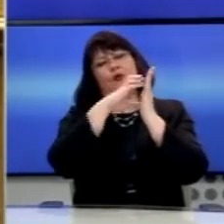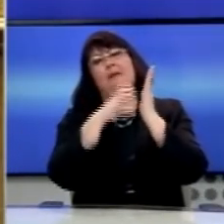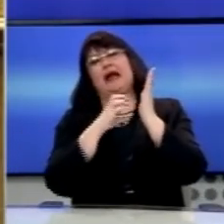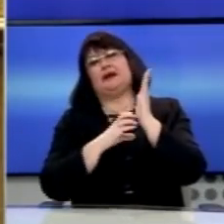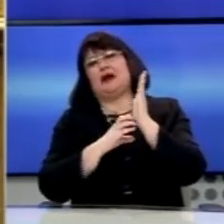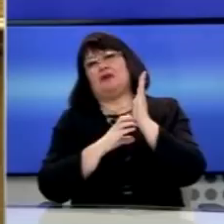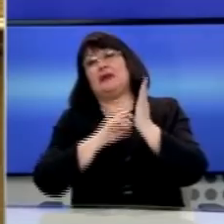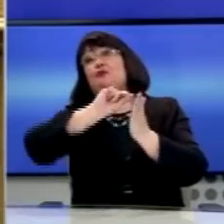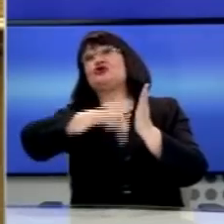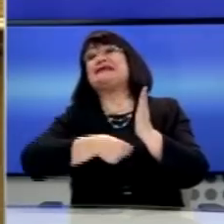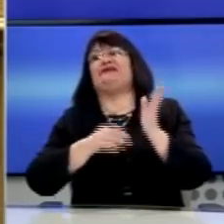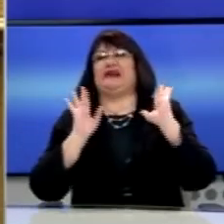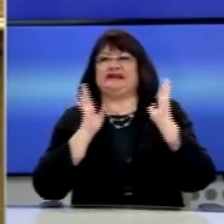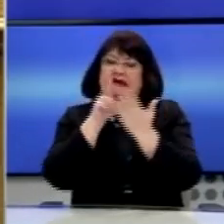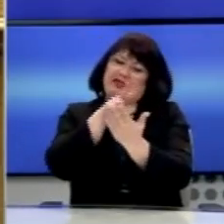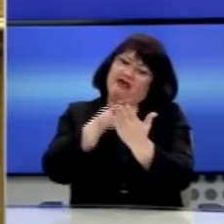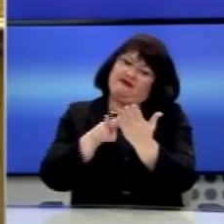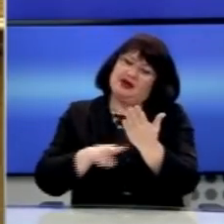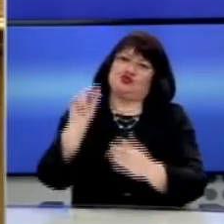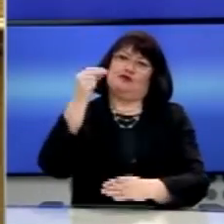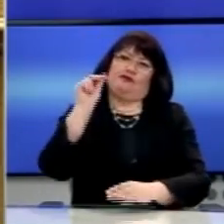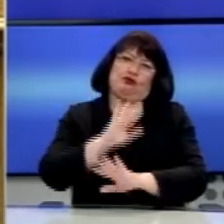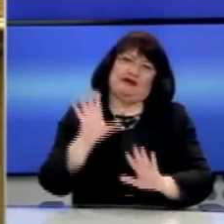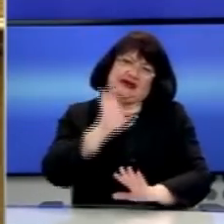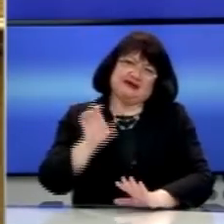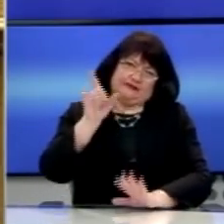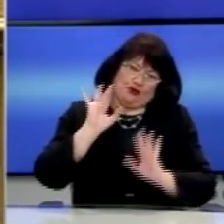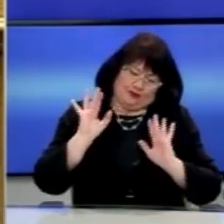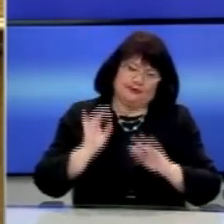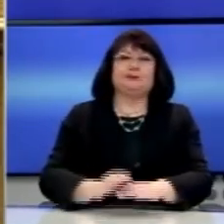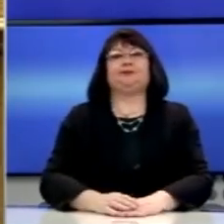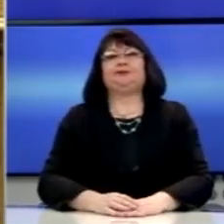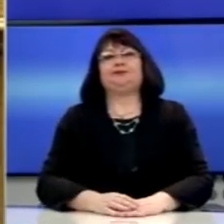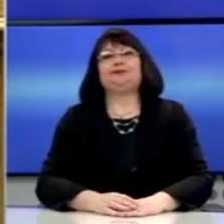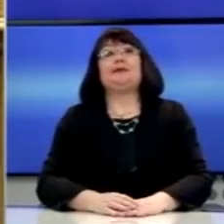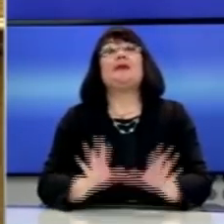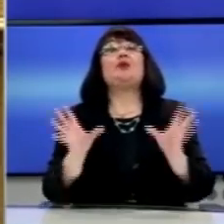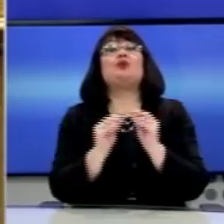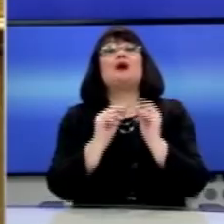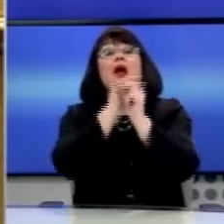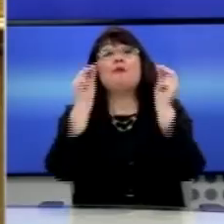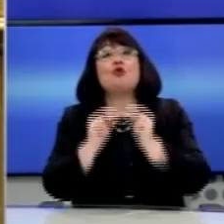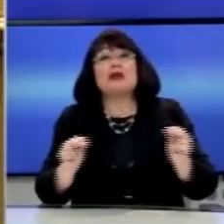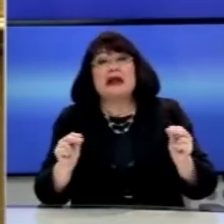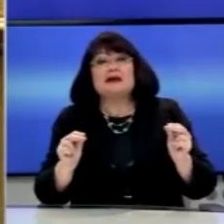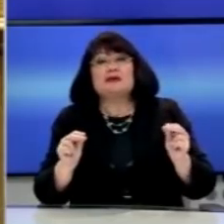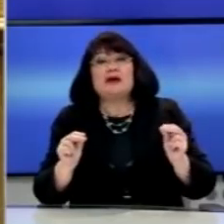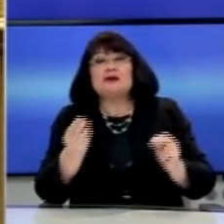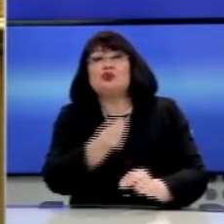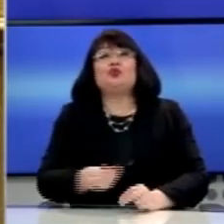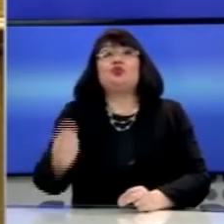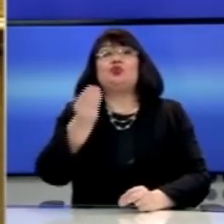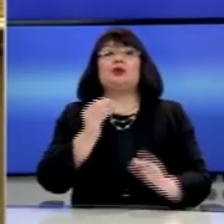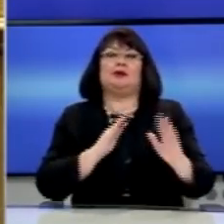κάποια μεμονωμένα μικρά αποσπάσματά της. Ποιο είναι το συμπέρασμα? Πάνω απ' όλα